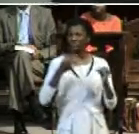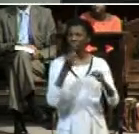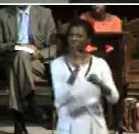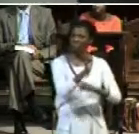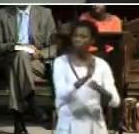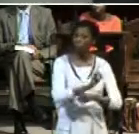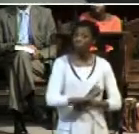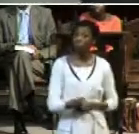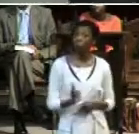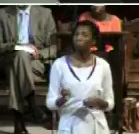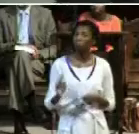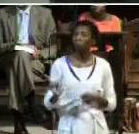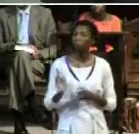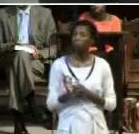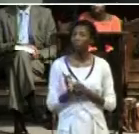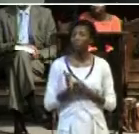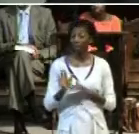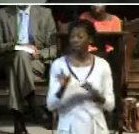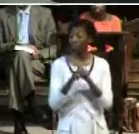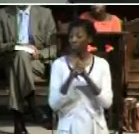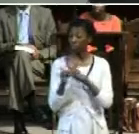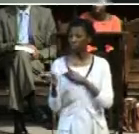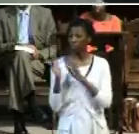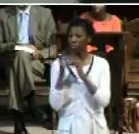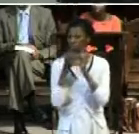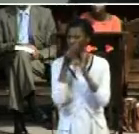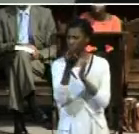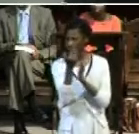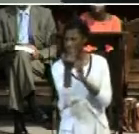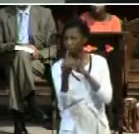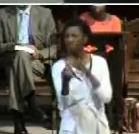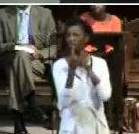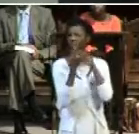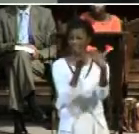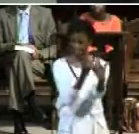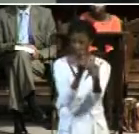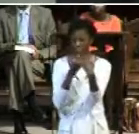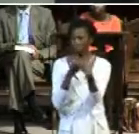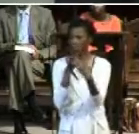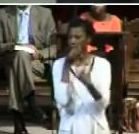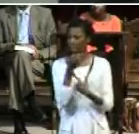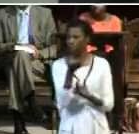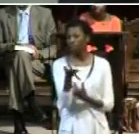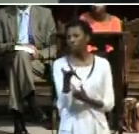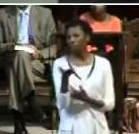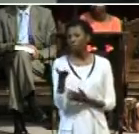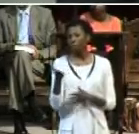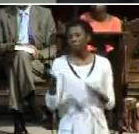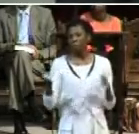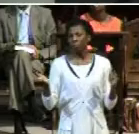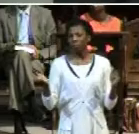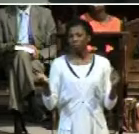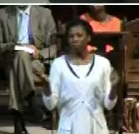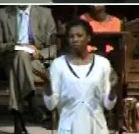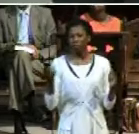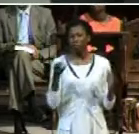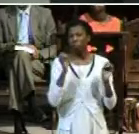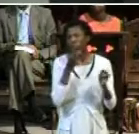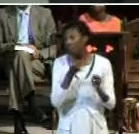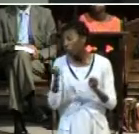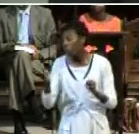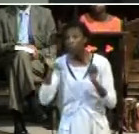Et il va dire aux disciples, Disciples, oui, on aurait pu vendre ça. Mais franchement, vous aurez toujours des pauvres avec vous,